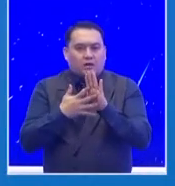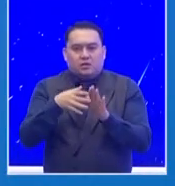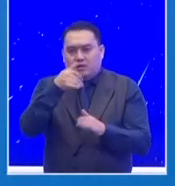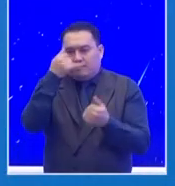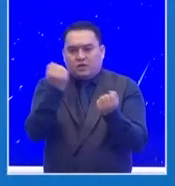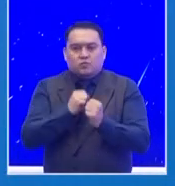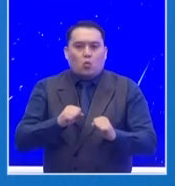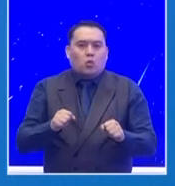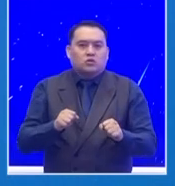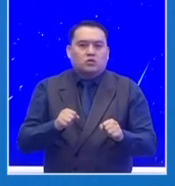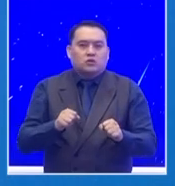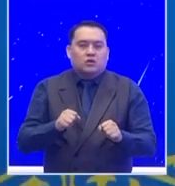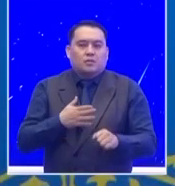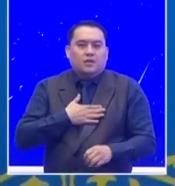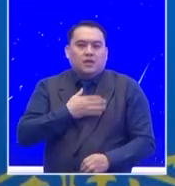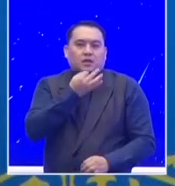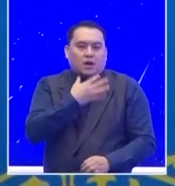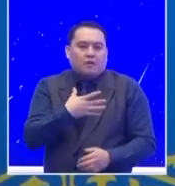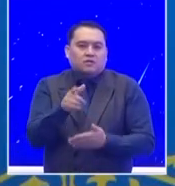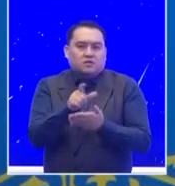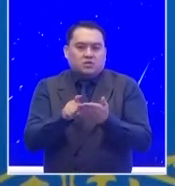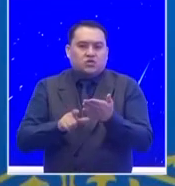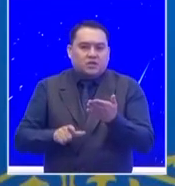Мне как бы нравится он, я его